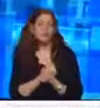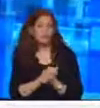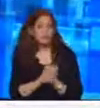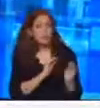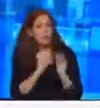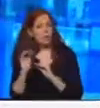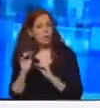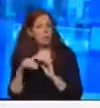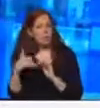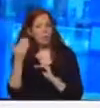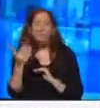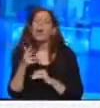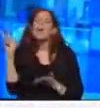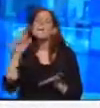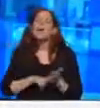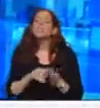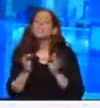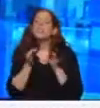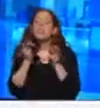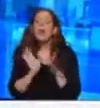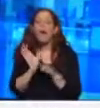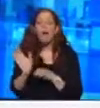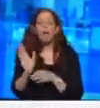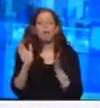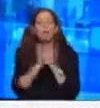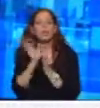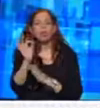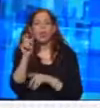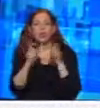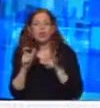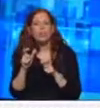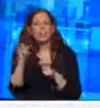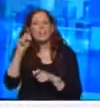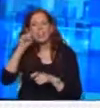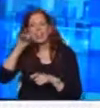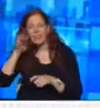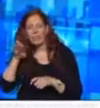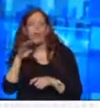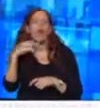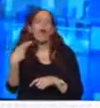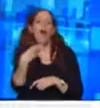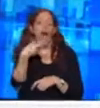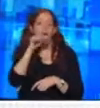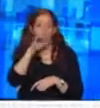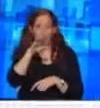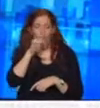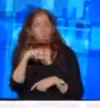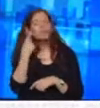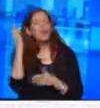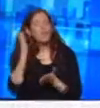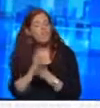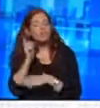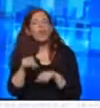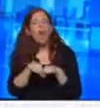בגץ דחה אמש את בקשתם של תושבי נתיב האבות. הנשיאה מרים נאור קבעה כי יש להרוס את הבתים בשכונה